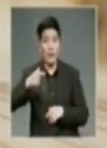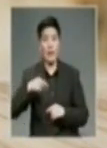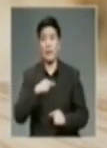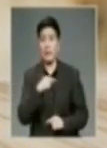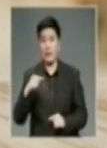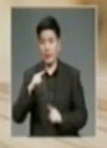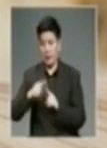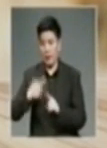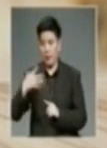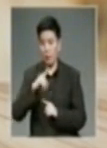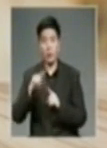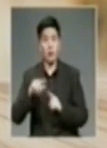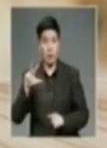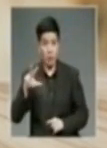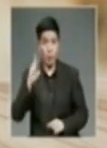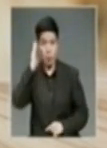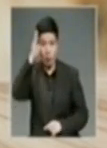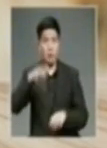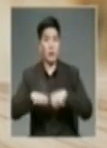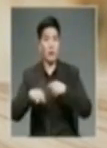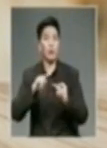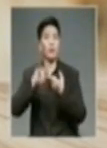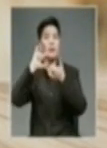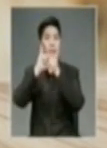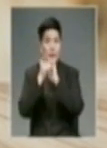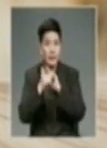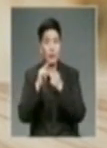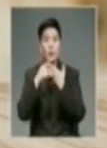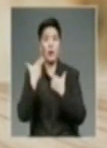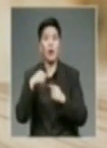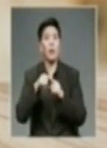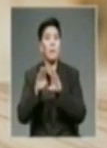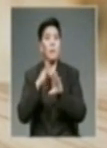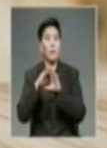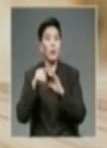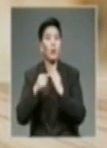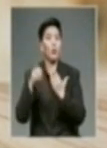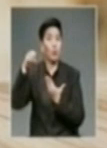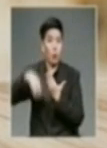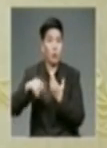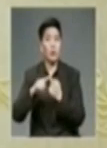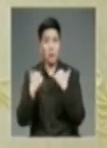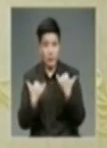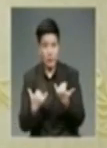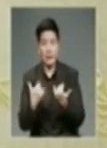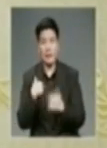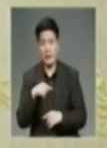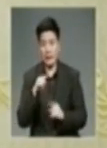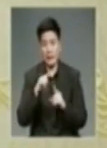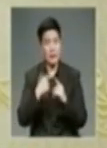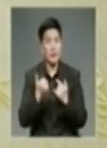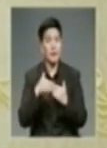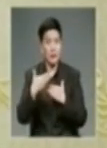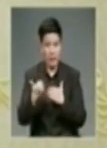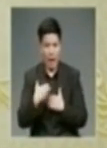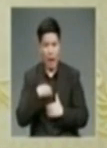ภาคมครั้งต่อไปก็จะจัดที่ศูนย์การค้าเซ็นทรัลเวสเกตในวันที่1ถึง7สิงหาคมผมก็อยากให้พี่น้องประชาชนทุกท่